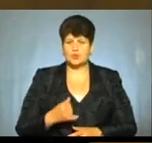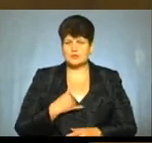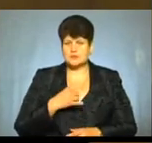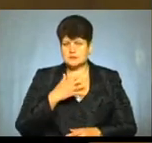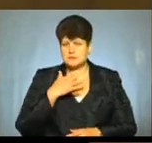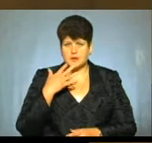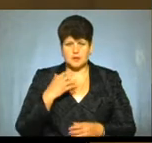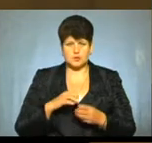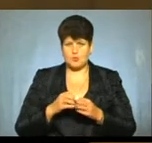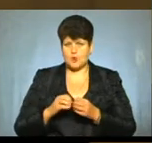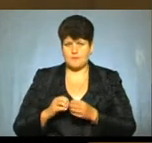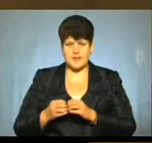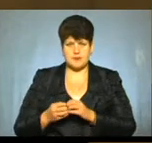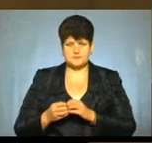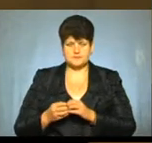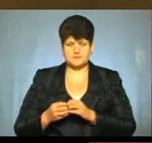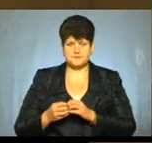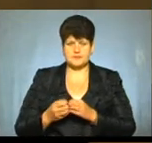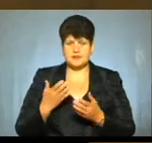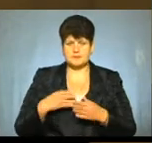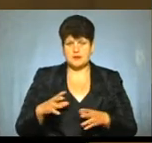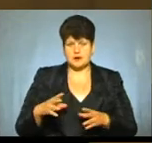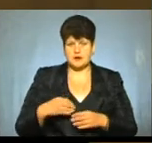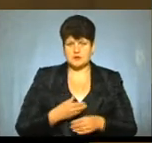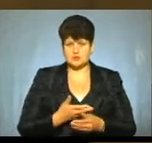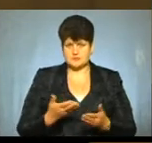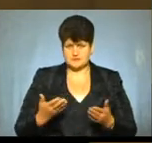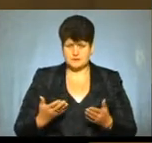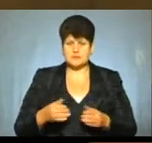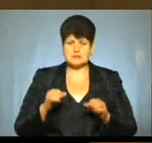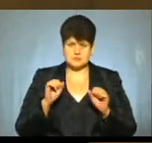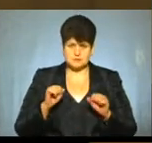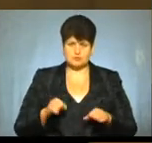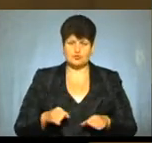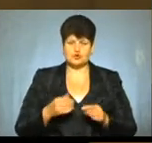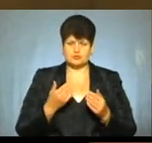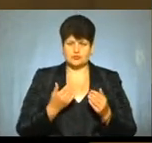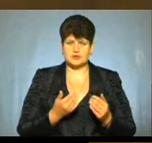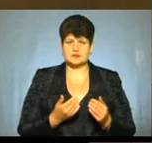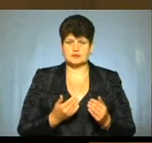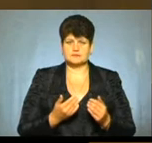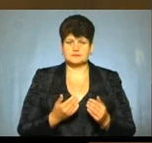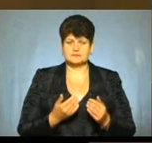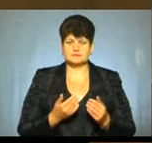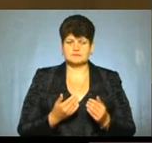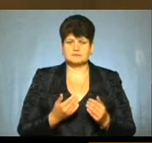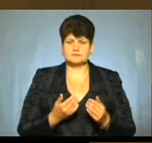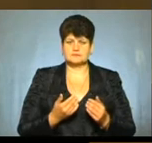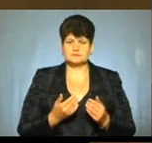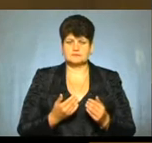У нас багато проблем, але ми разом з вами зможемо їх